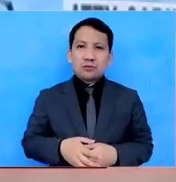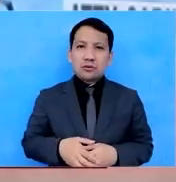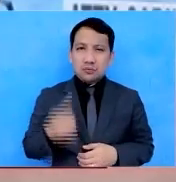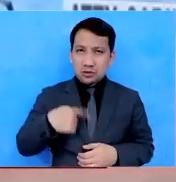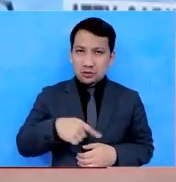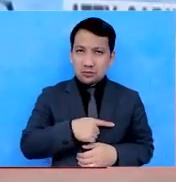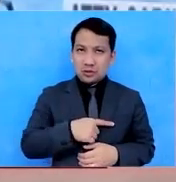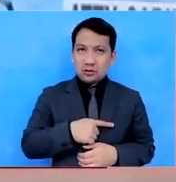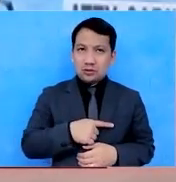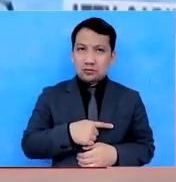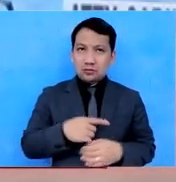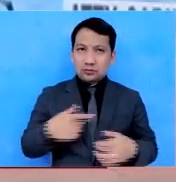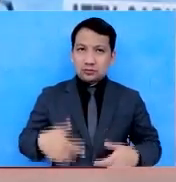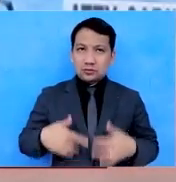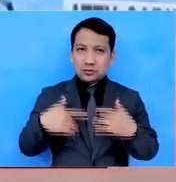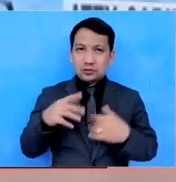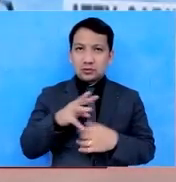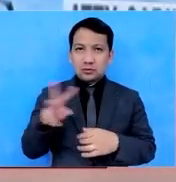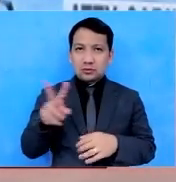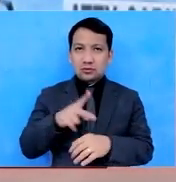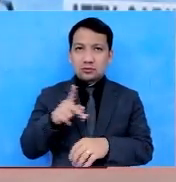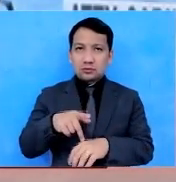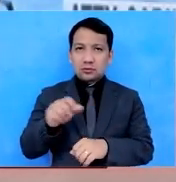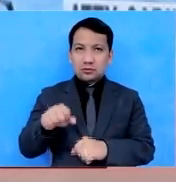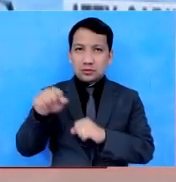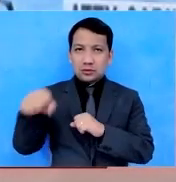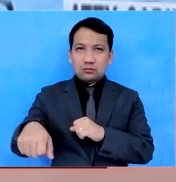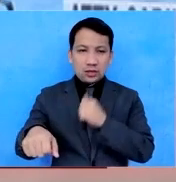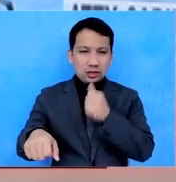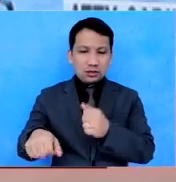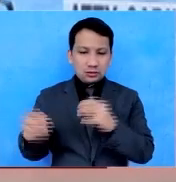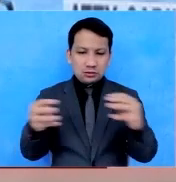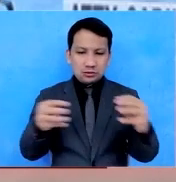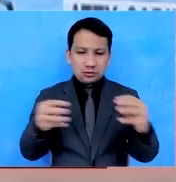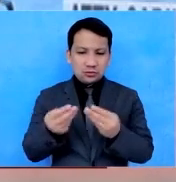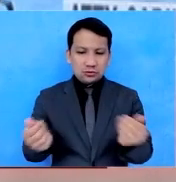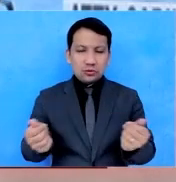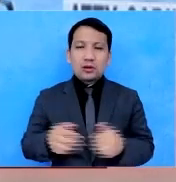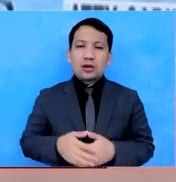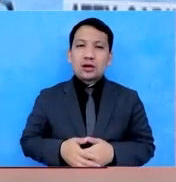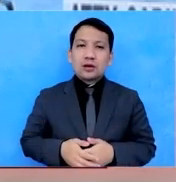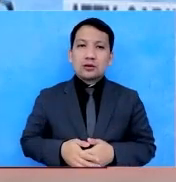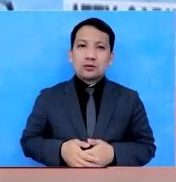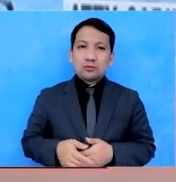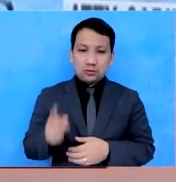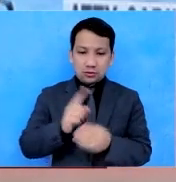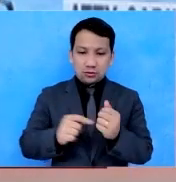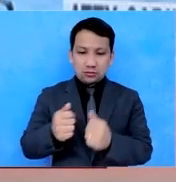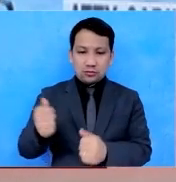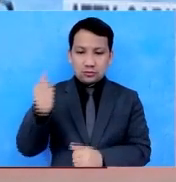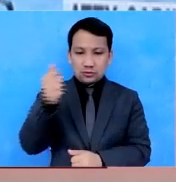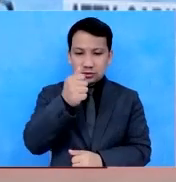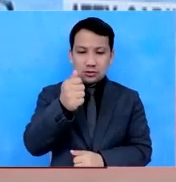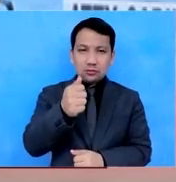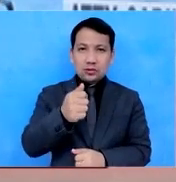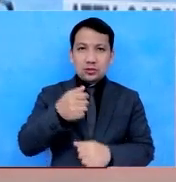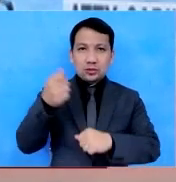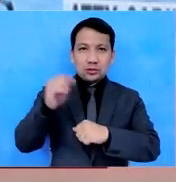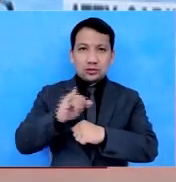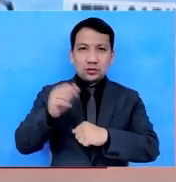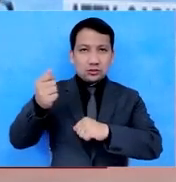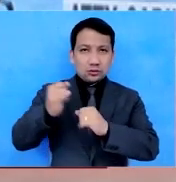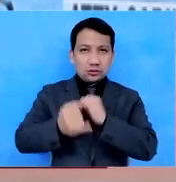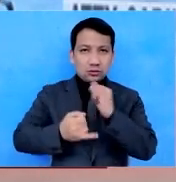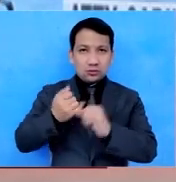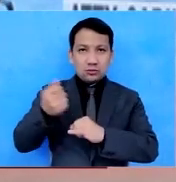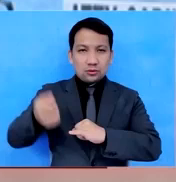karapatang mamuhay sa West Philippine Sea, hindi gyera ang naging susi. Sawagin natin sa Hague Tribunal. Ang pangulo na